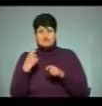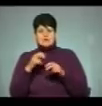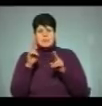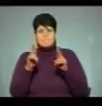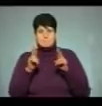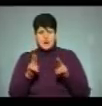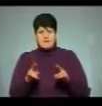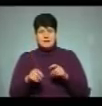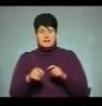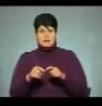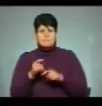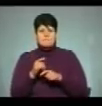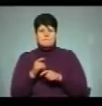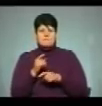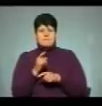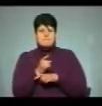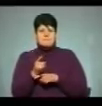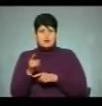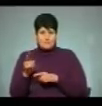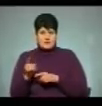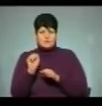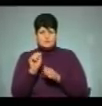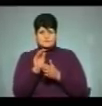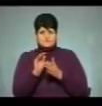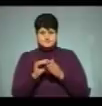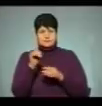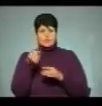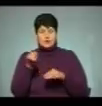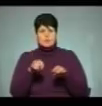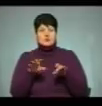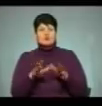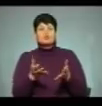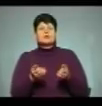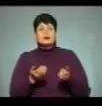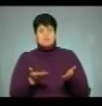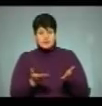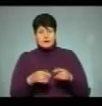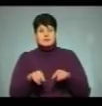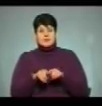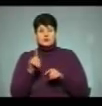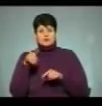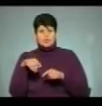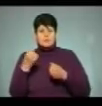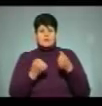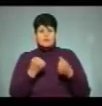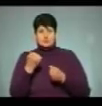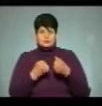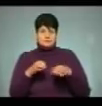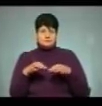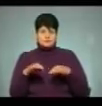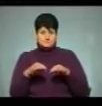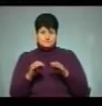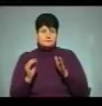кнопку, людина попадає на базу постанов, де вона може ввести номер цієї постанови, яку вона отримала, а також номер автомобільного транспортного